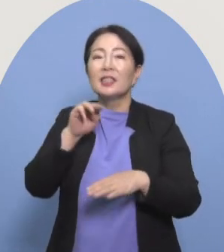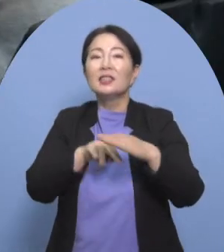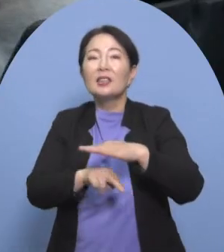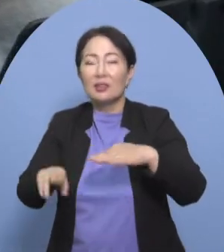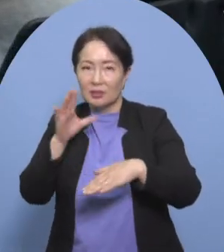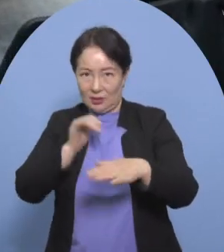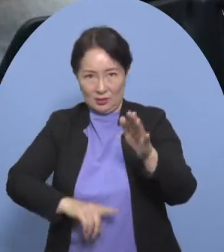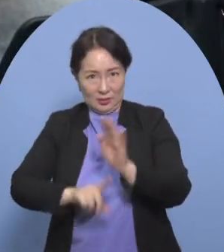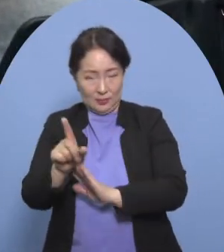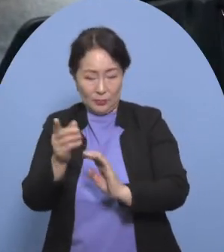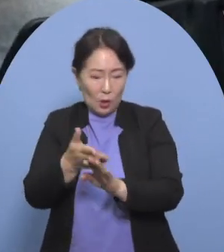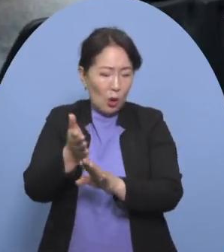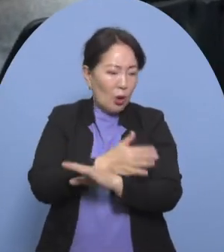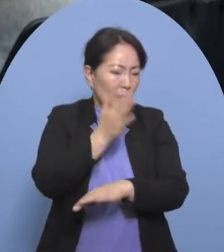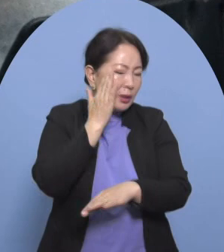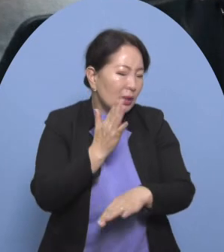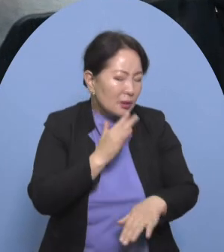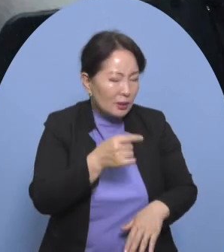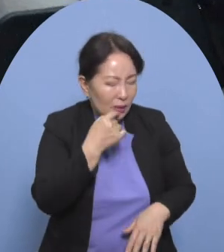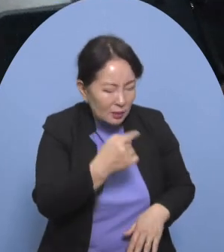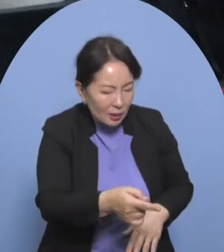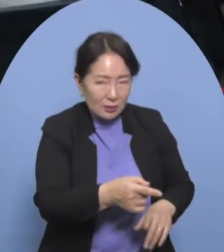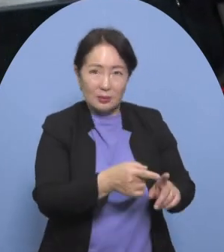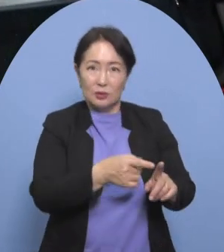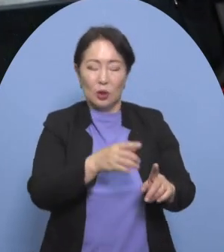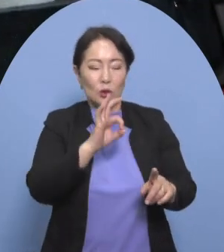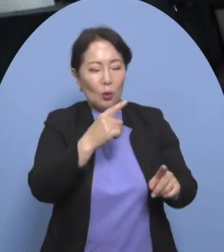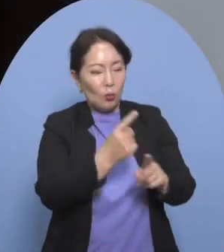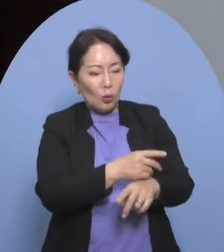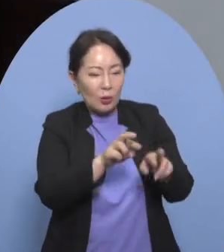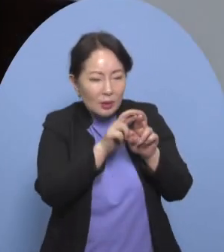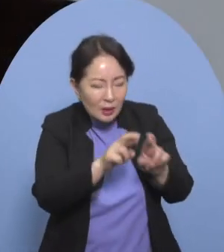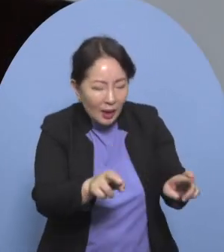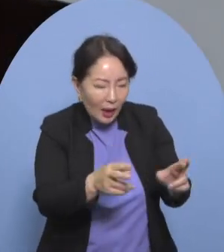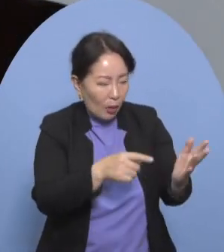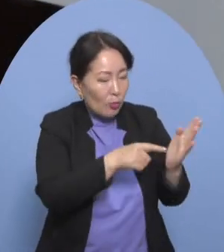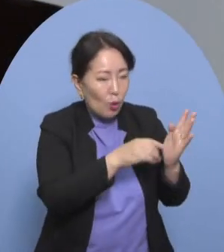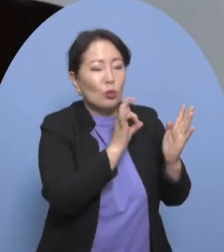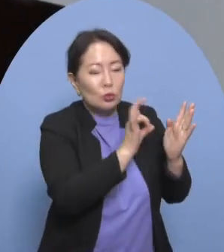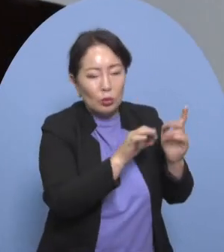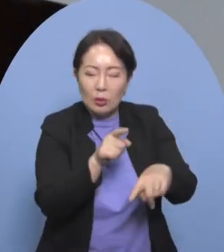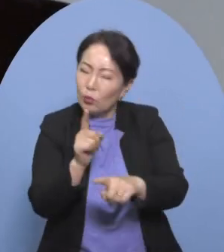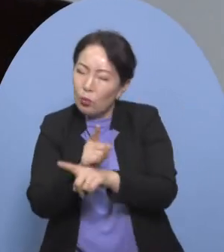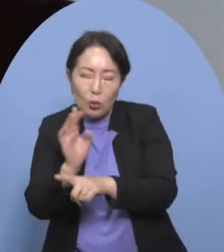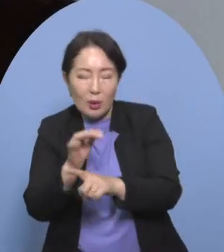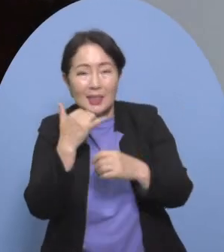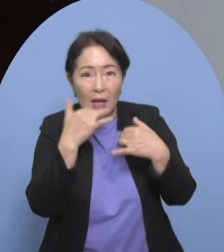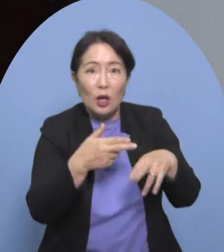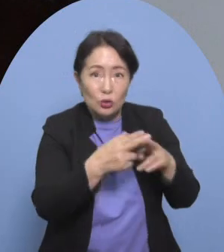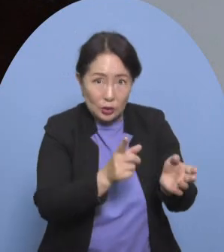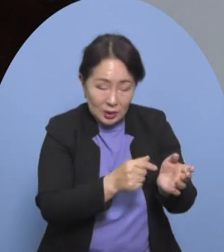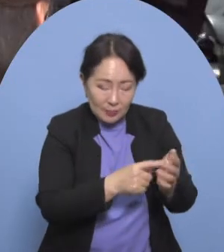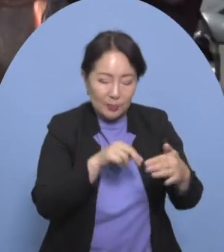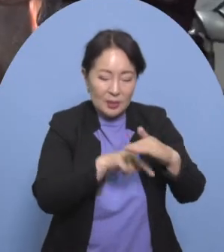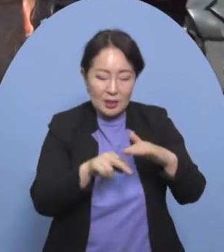Тэгэхээр тэрний өмнө болохоор эцэг эхчүүд заавал хүүхдэд шууд байдлаар хүүхдэд зөв буруу ялгаж өг зааж өгөх ёстой юм. За тэрний араас болохоор цэцэрлэгийн наснд